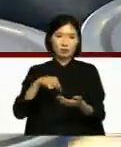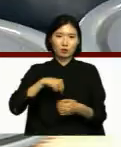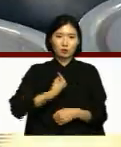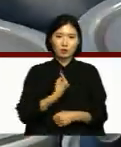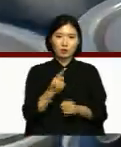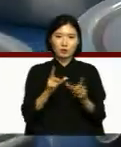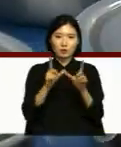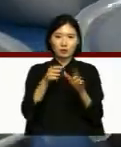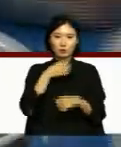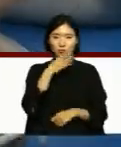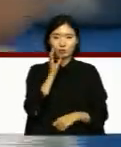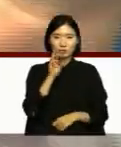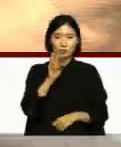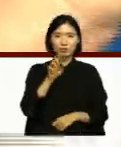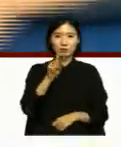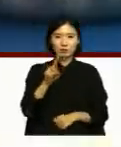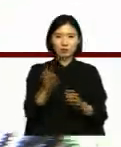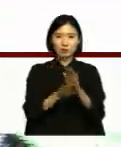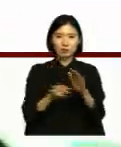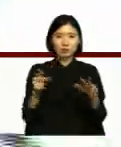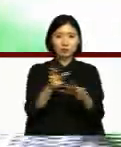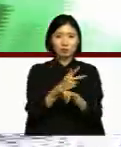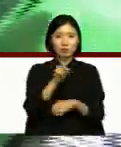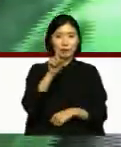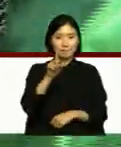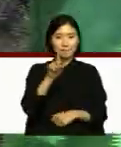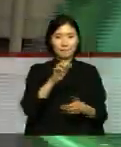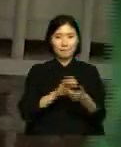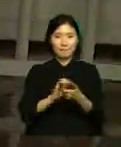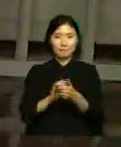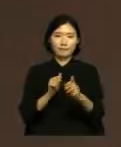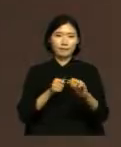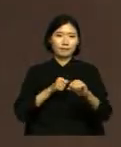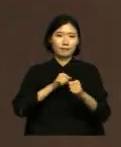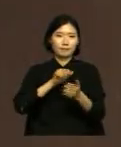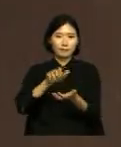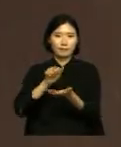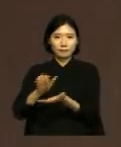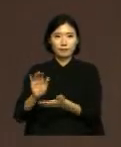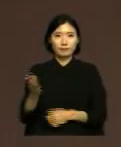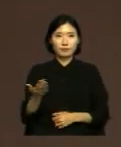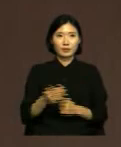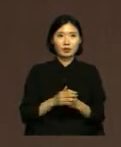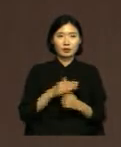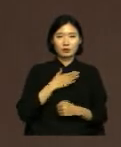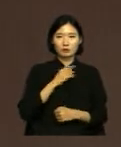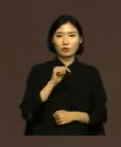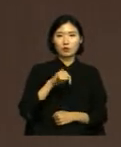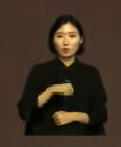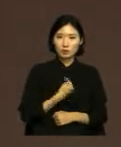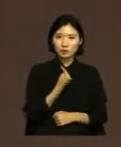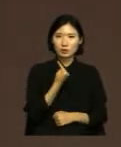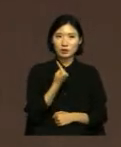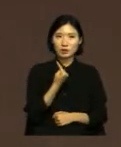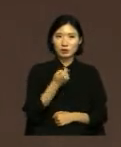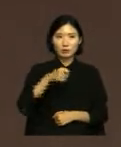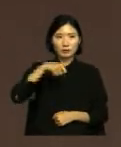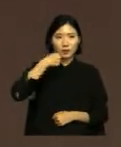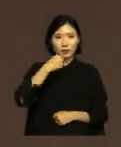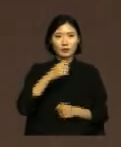독거노인 등 31개 가정에 일주일에 한 번씩 전달됩니다. 저는 혼자 저거니 먹으니까